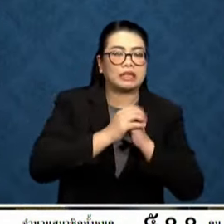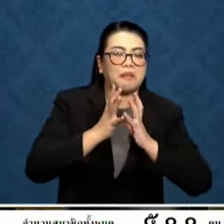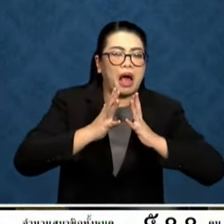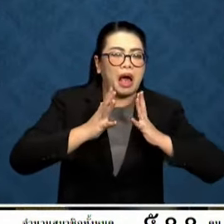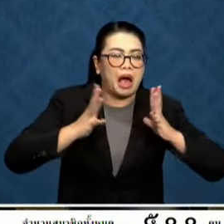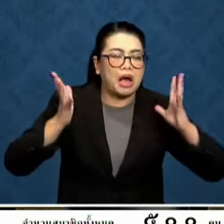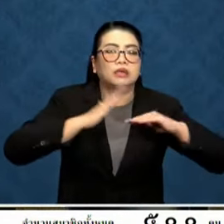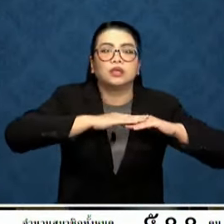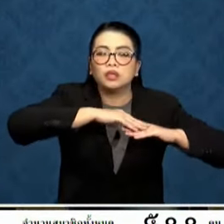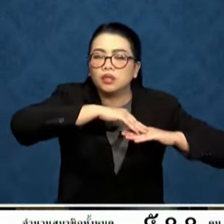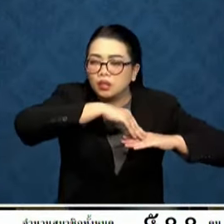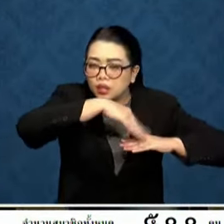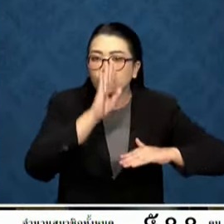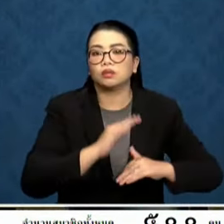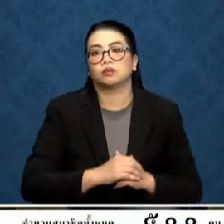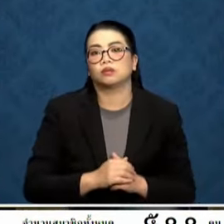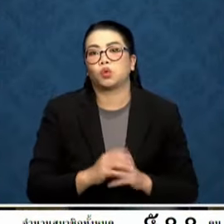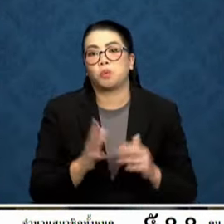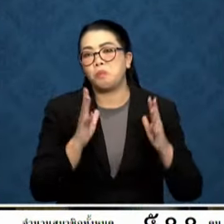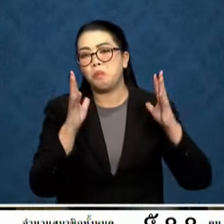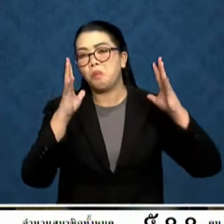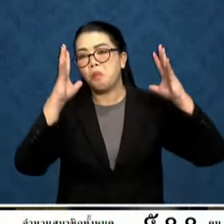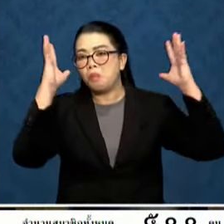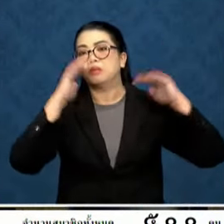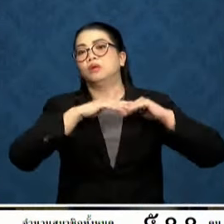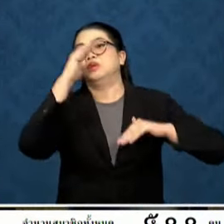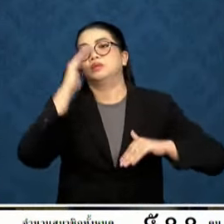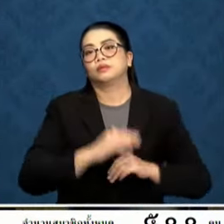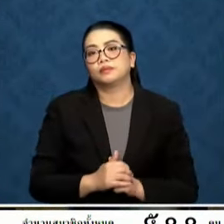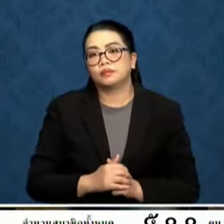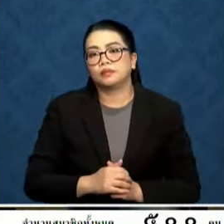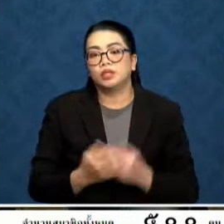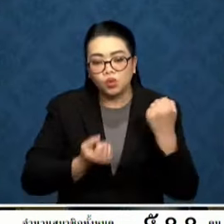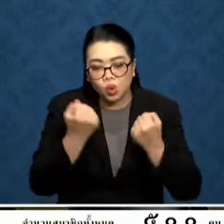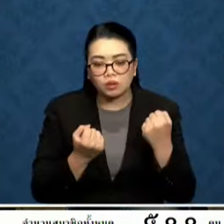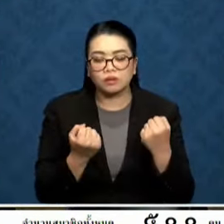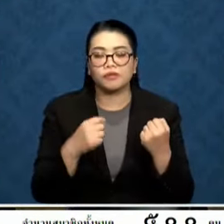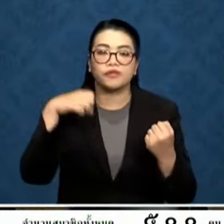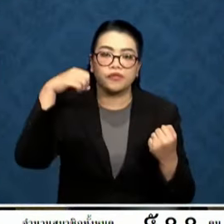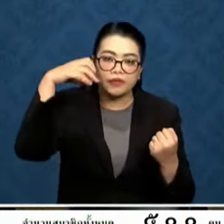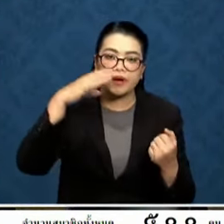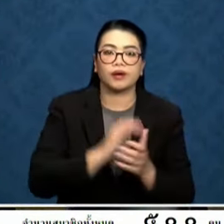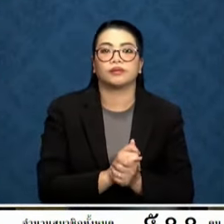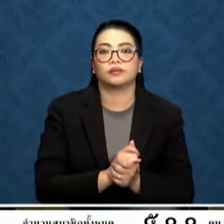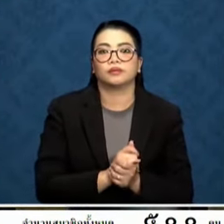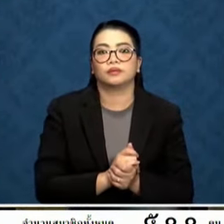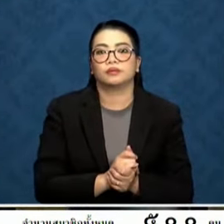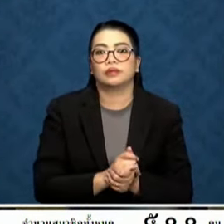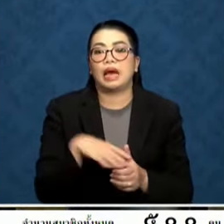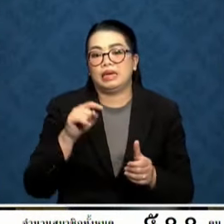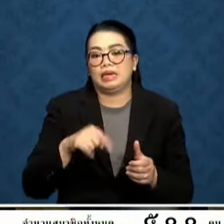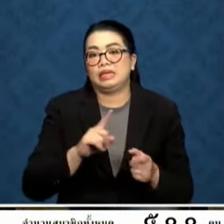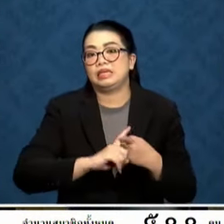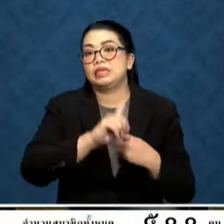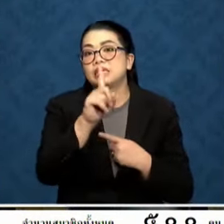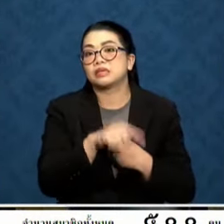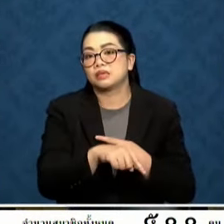EVนะครับซึ่งปัจจุบัน